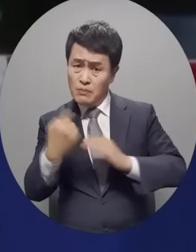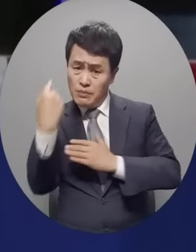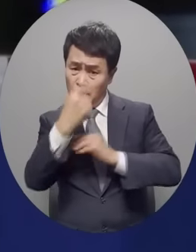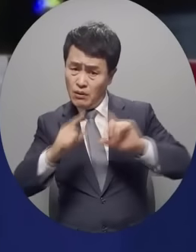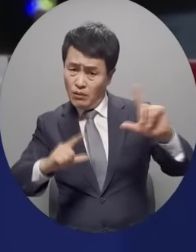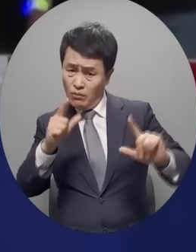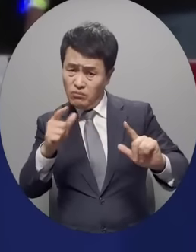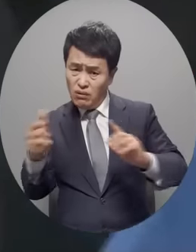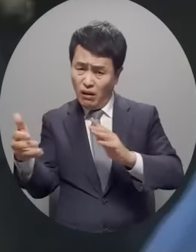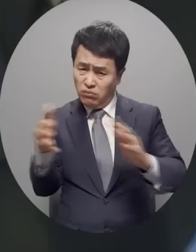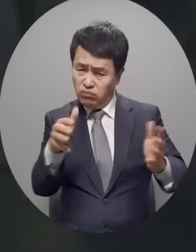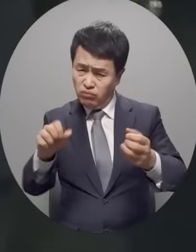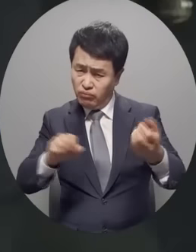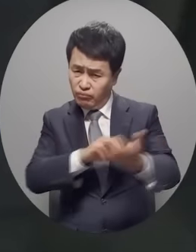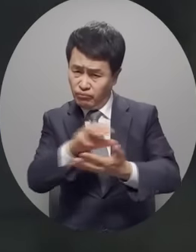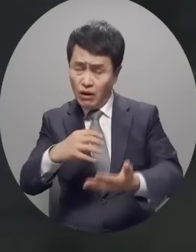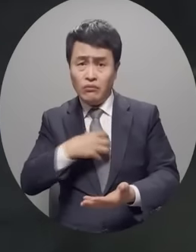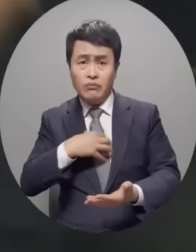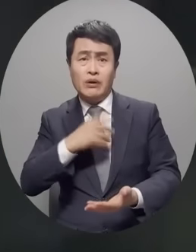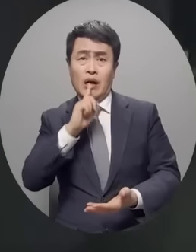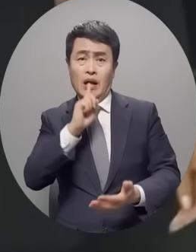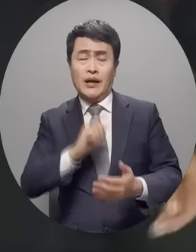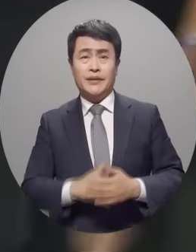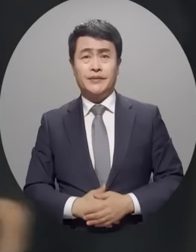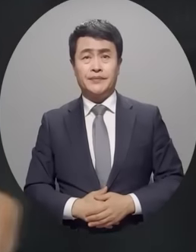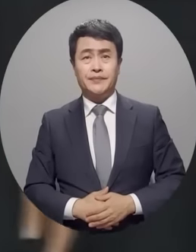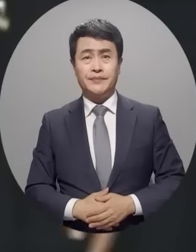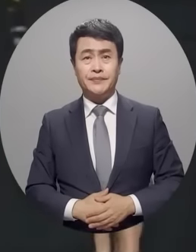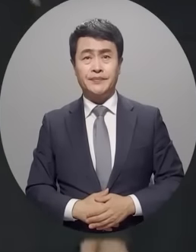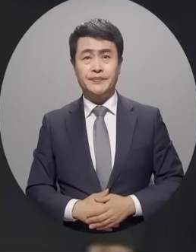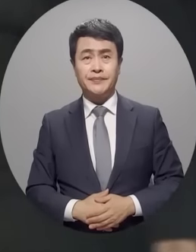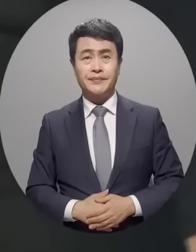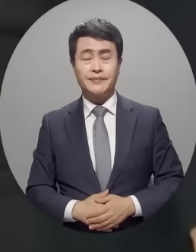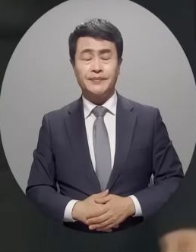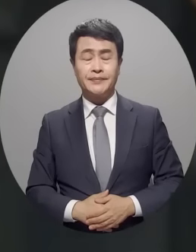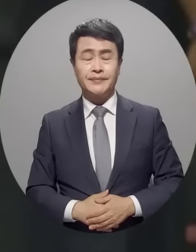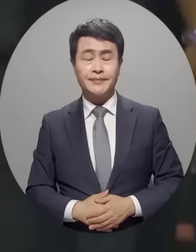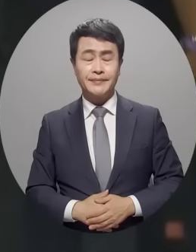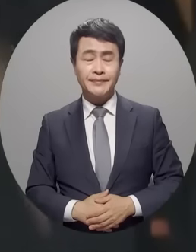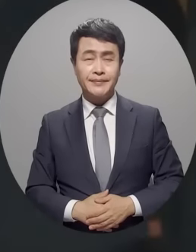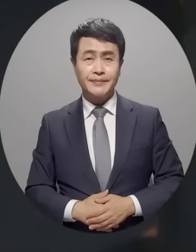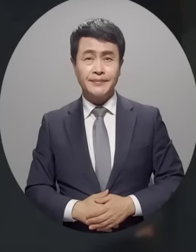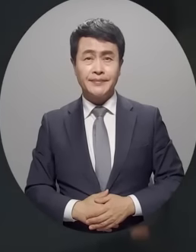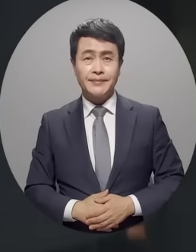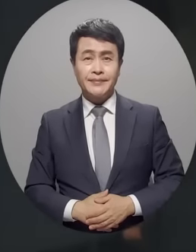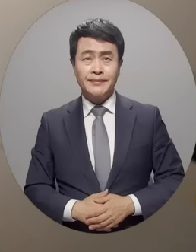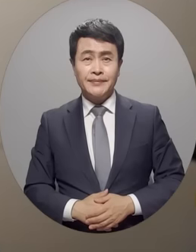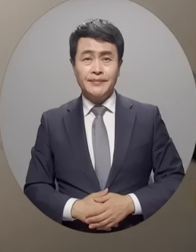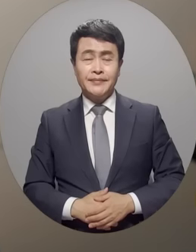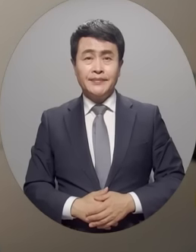흔들릴 수 있다는 우려도 배제하기는 어렵습니다. 워싱턴에서 MBC 뉴스 김재용입니다.